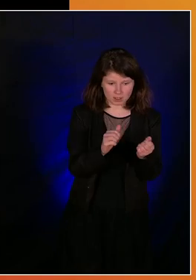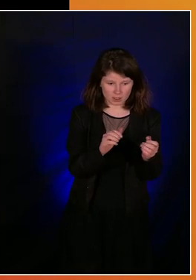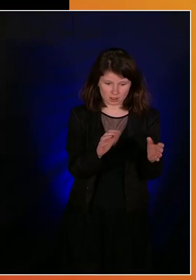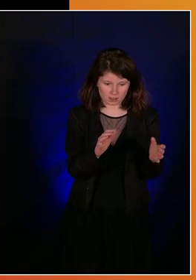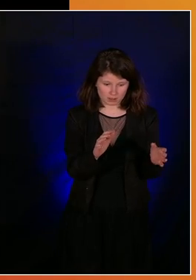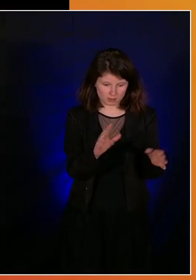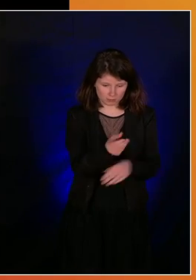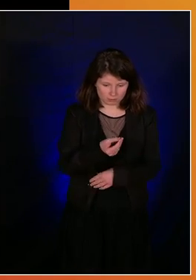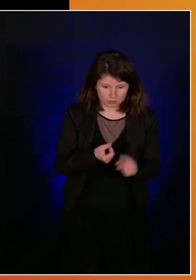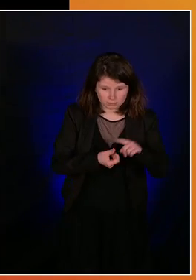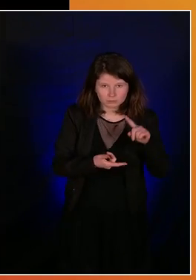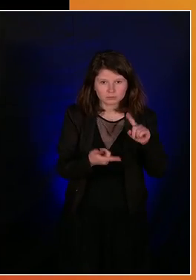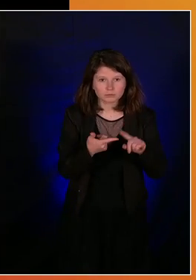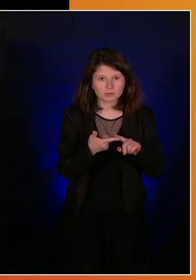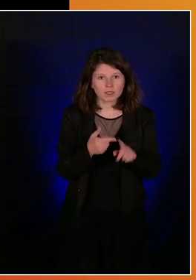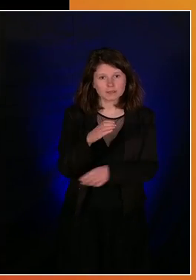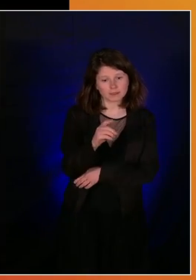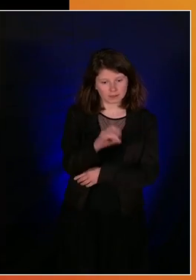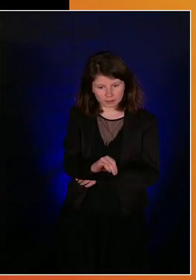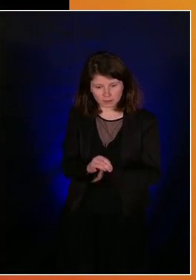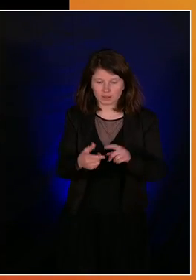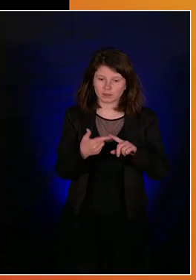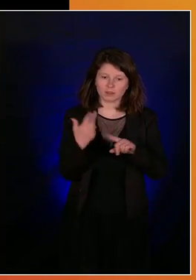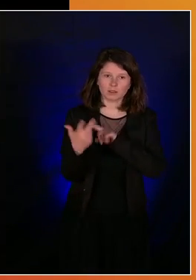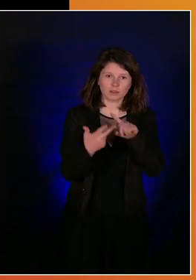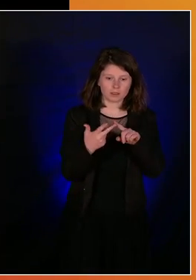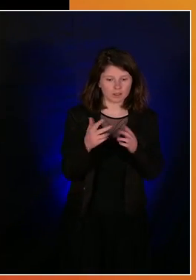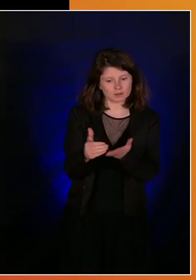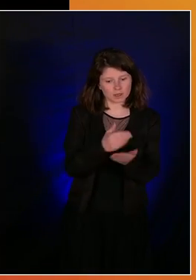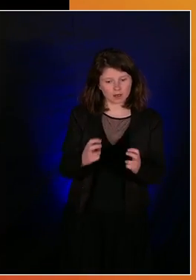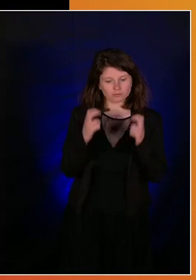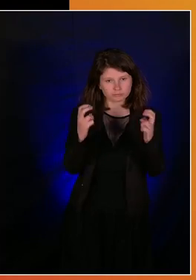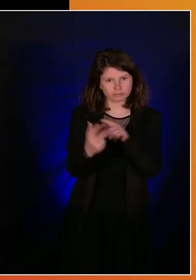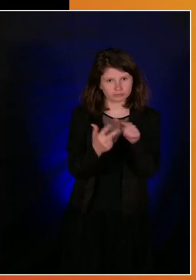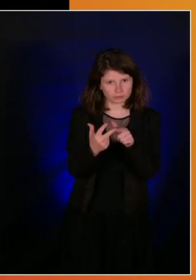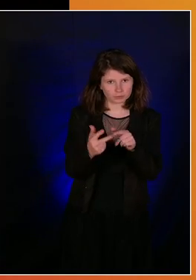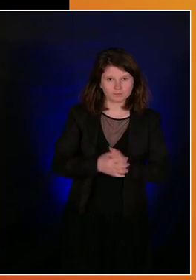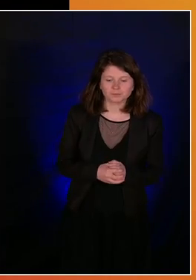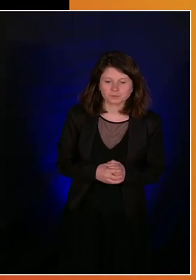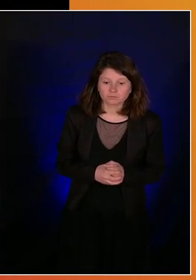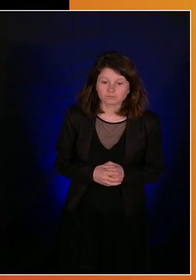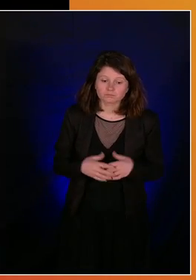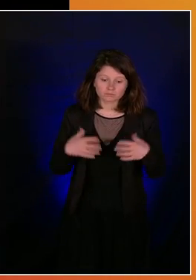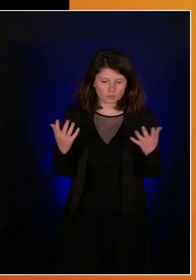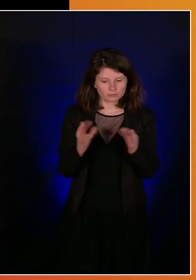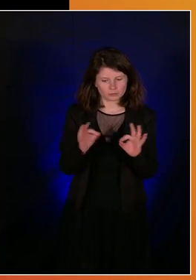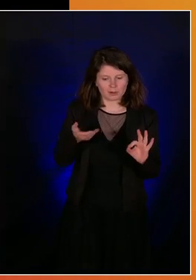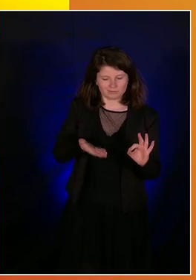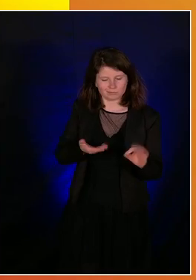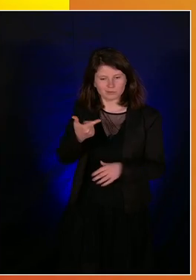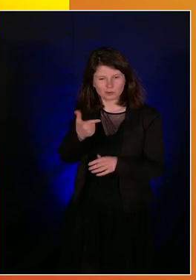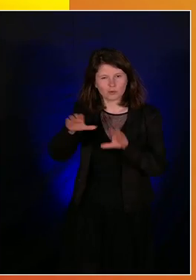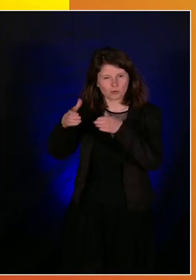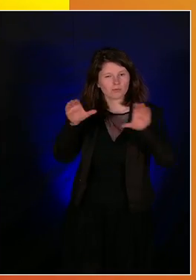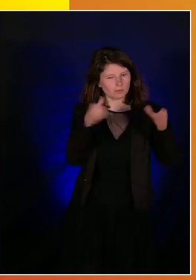CDI et une hausse de rémunération alors dans cette histoire deux grands groupes sont particulièrement concernés